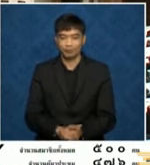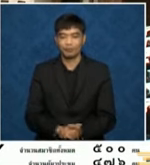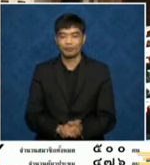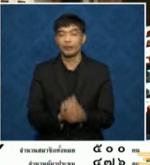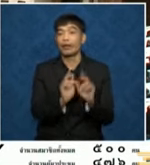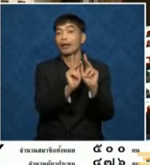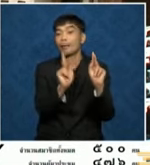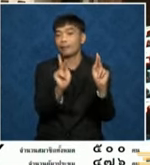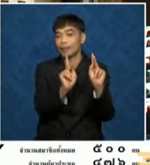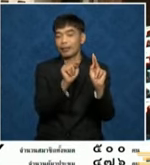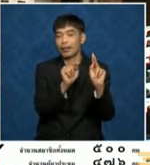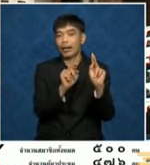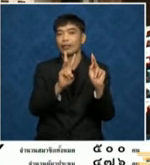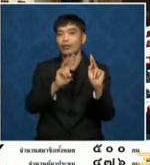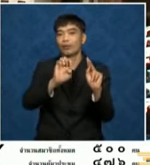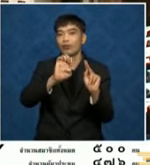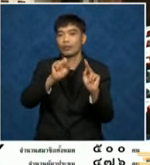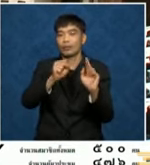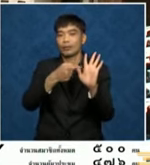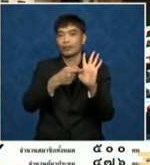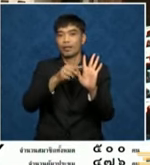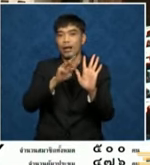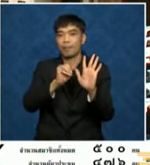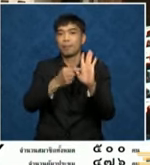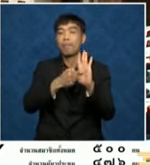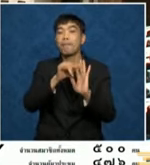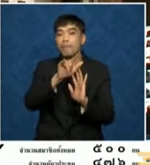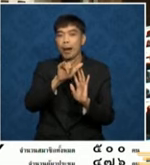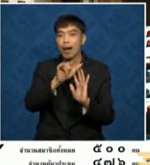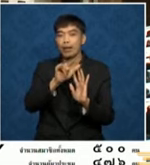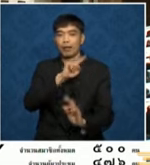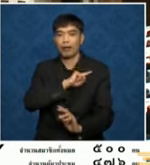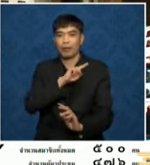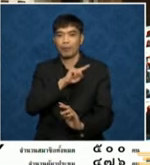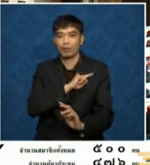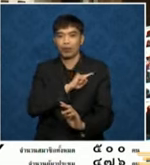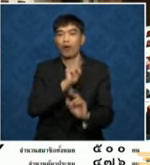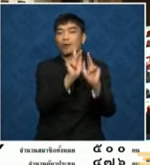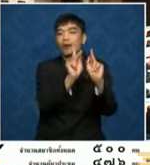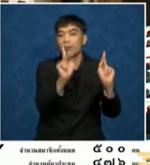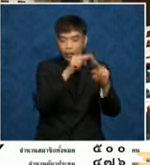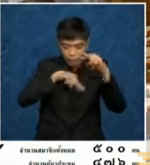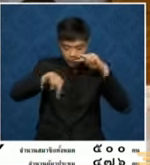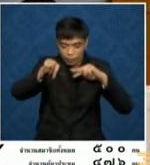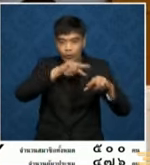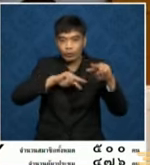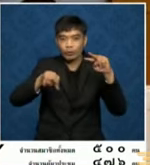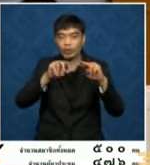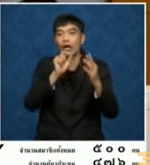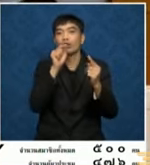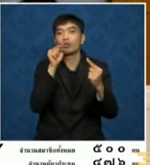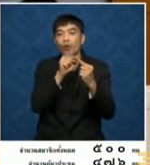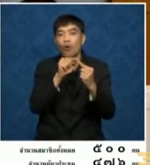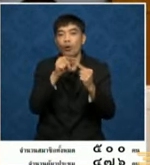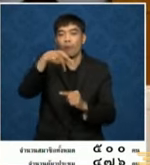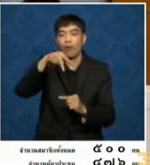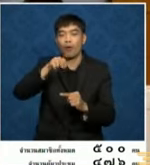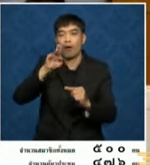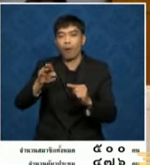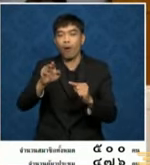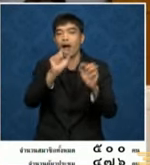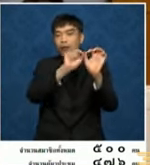กรรมการวิสามัญพิจารณาร่างพระราชบัญญัติงบประมาณรายจ่ายประจำปี2567ครับซึ่งในส่วนของมาตรา7นะ